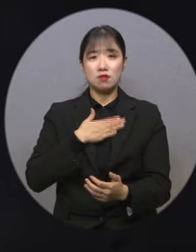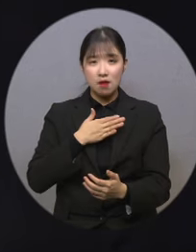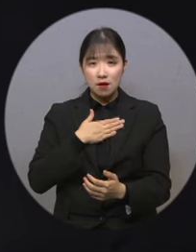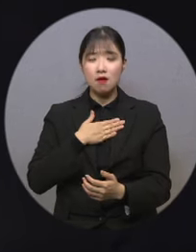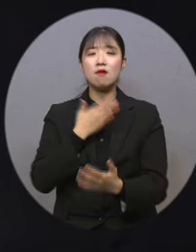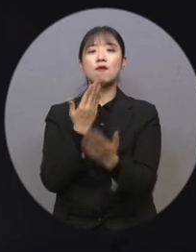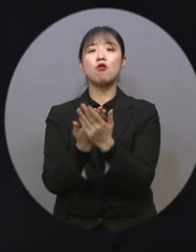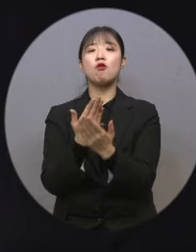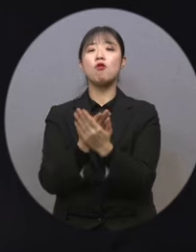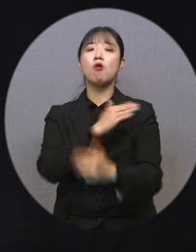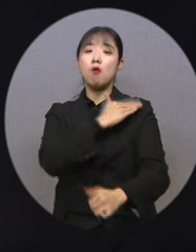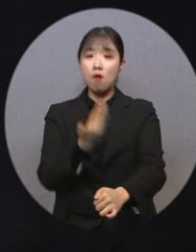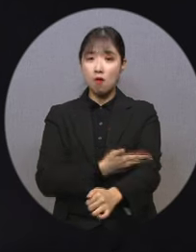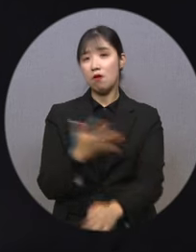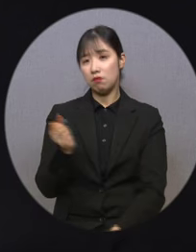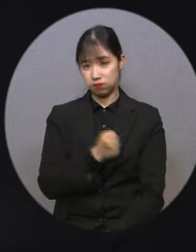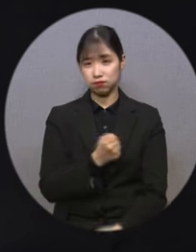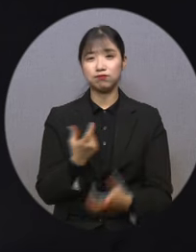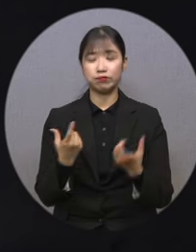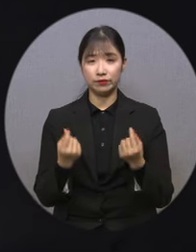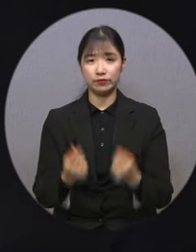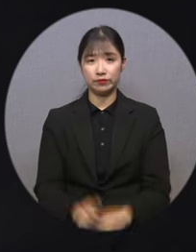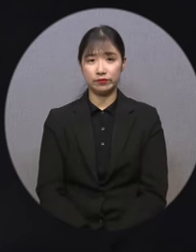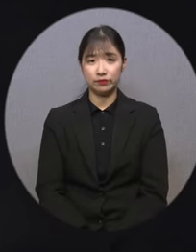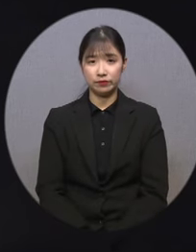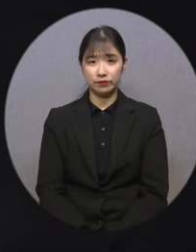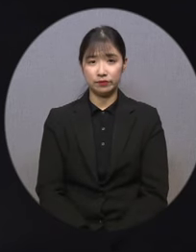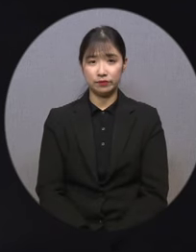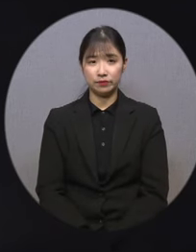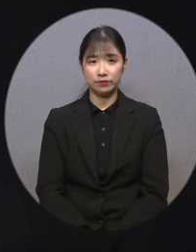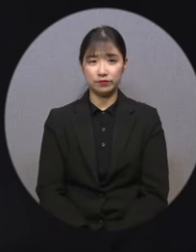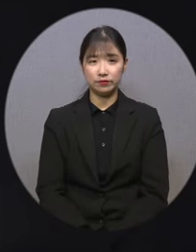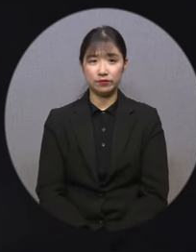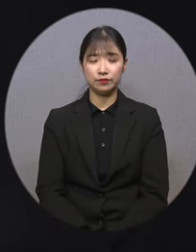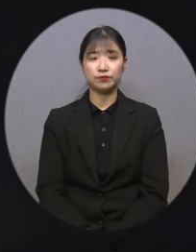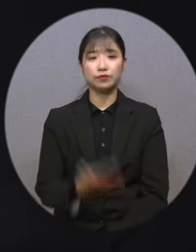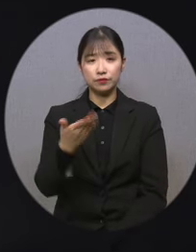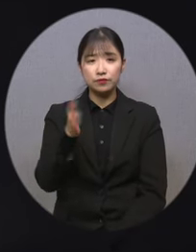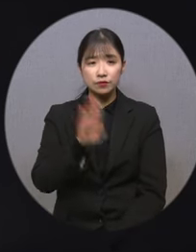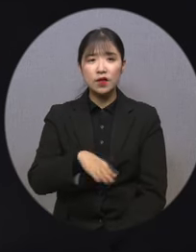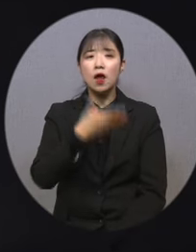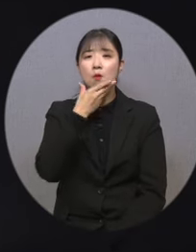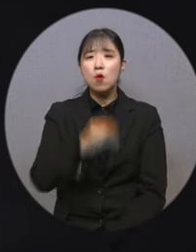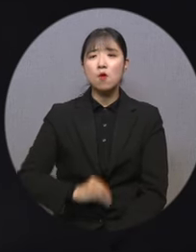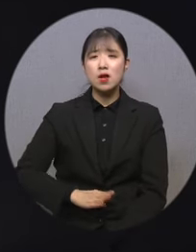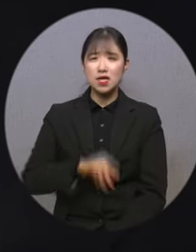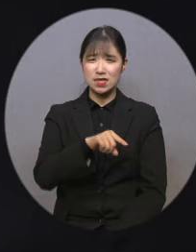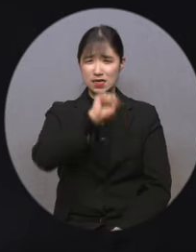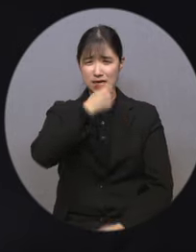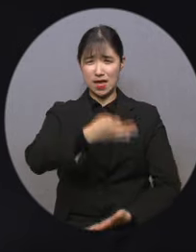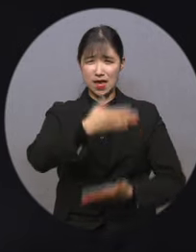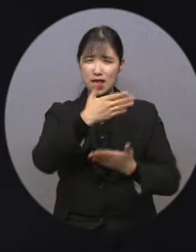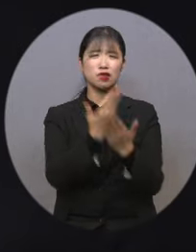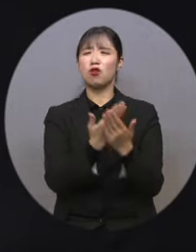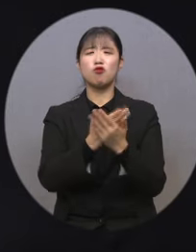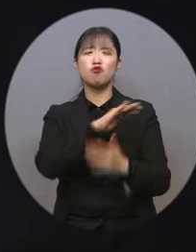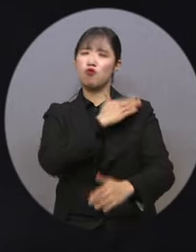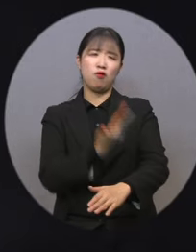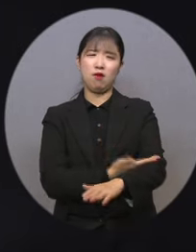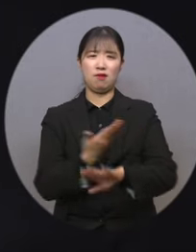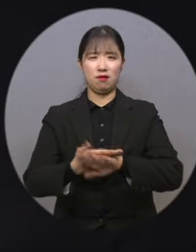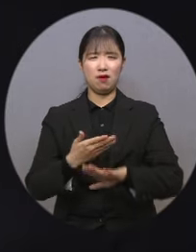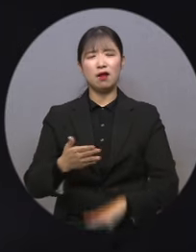내 청구권이에요. 그렇지 않습니까? 그렇지만은 복지에서는 청구권이 아닙니다. 내가